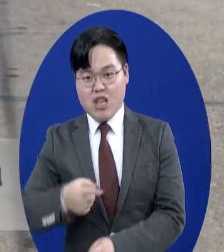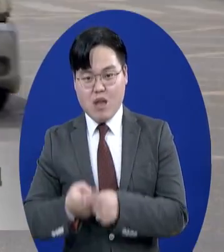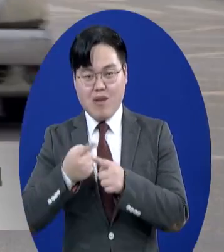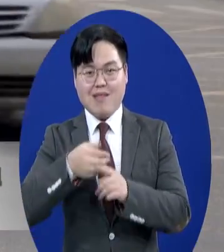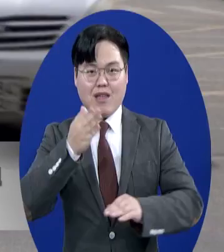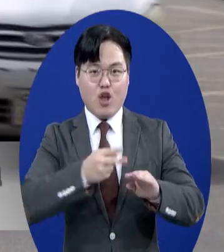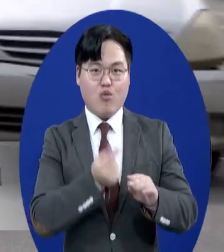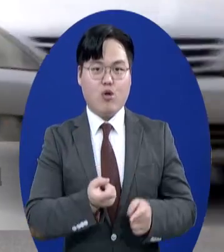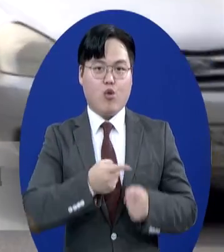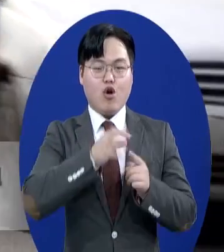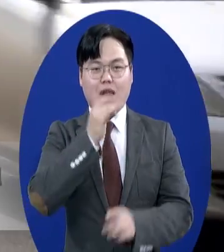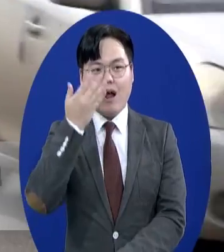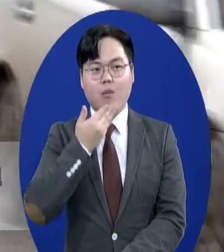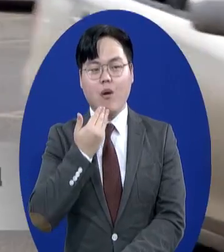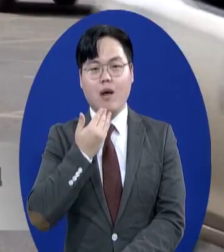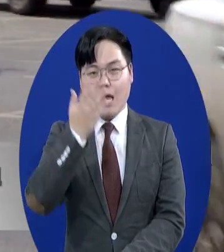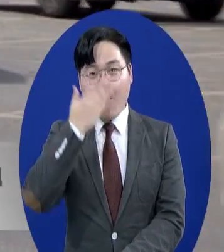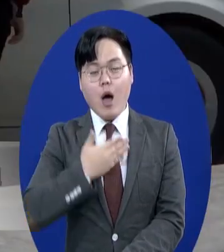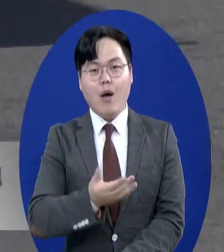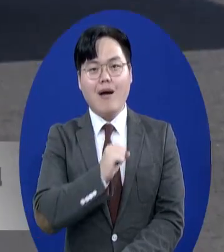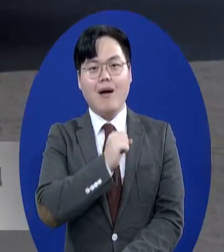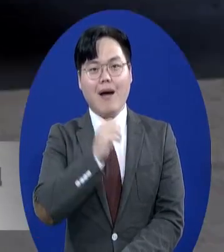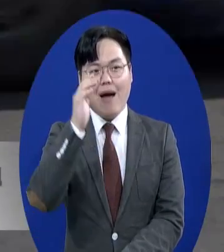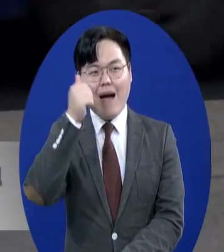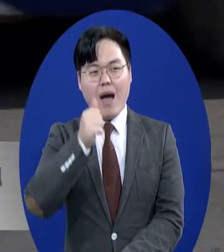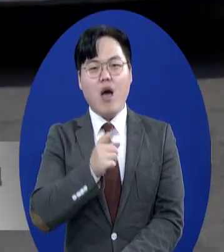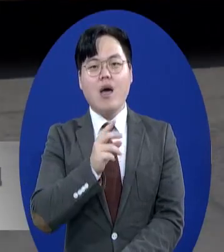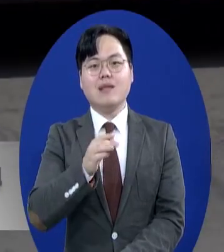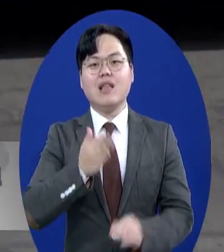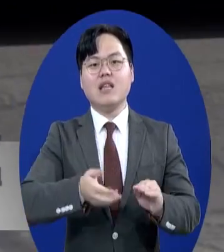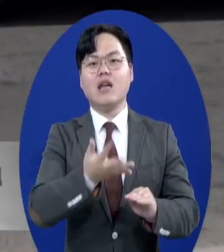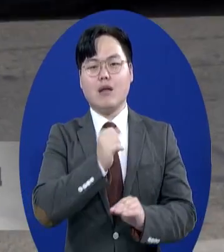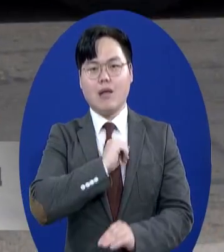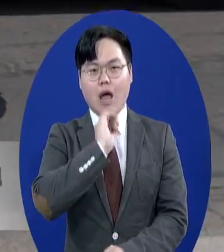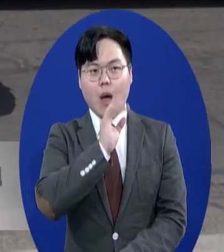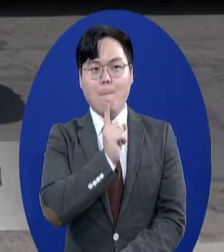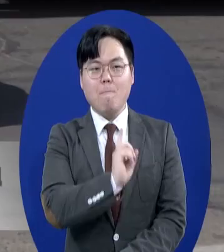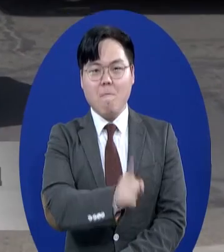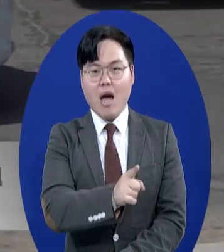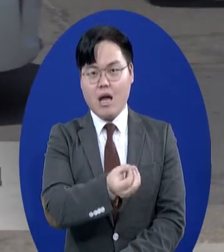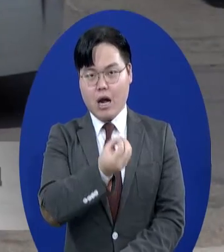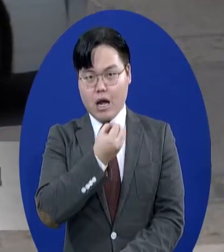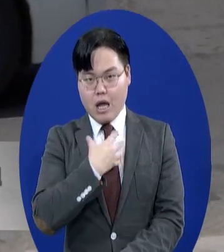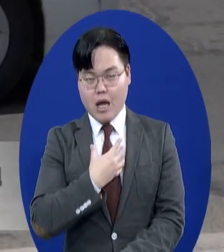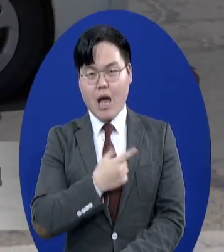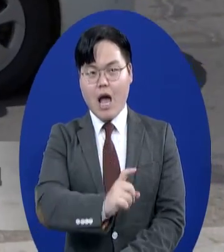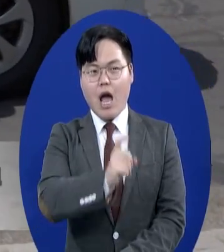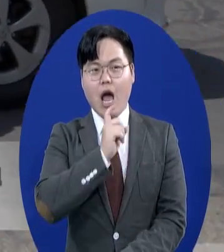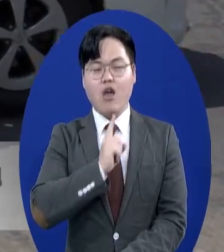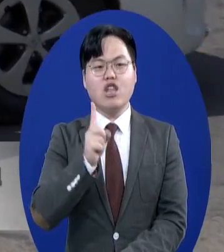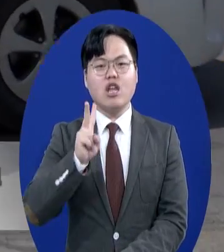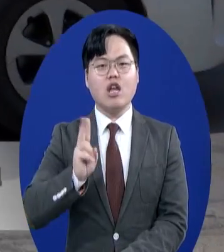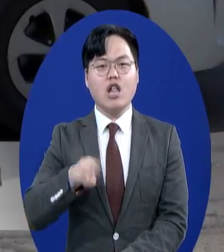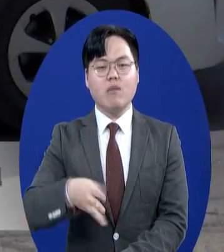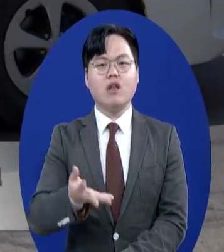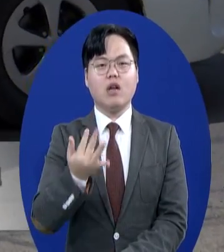арга байхгүй шүү. Сайн байна уу? Такси хийдэр авч байгаа. Аа 1000. Такси хийдэр авч байгаа бай. Хай юм. Орхон. Юу нэг километр хийдэр авч байна.